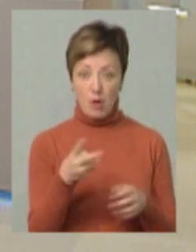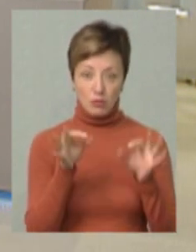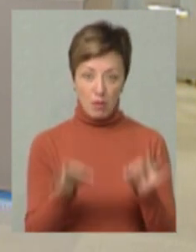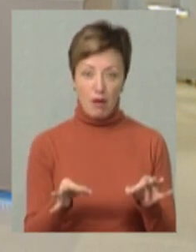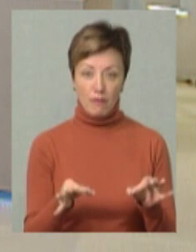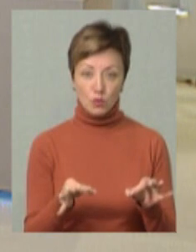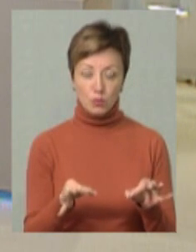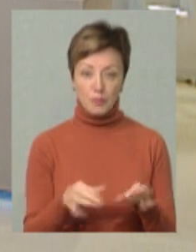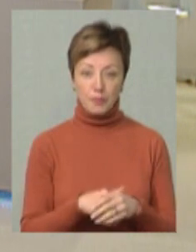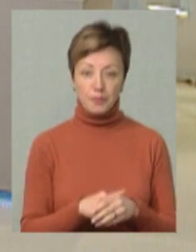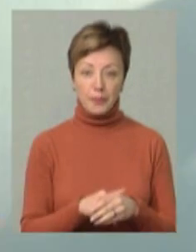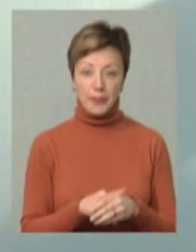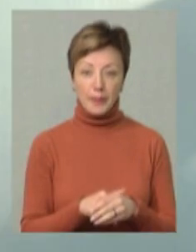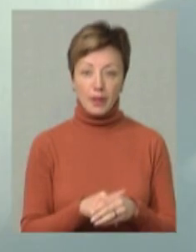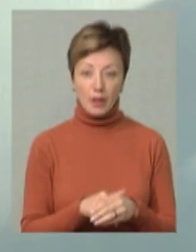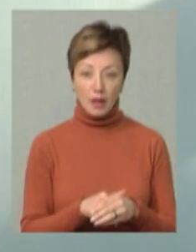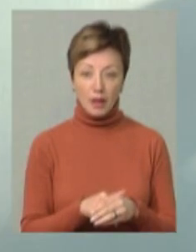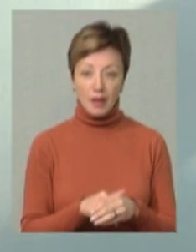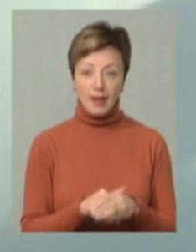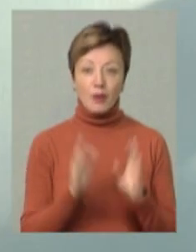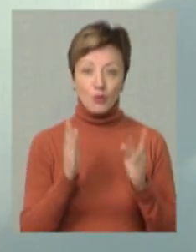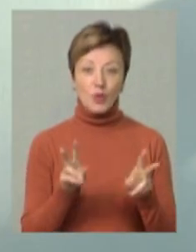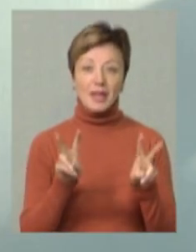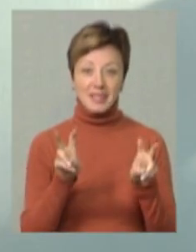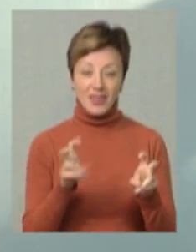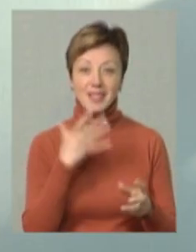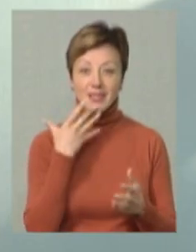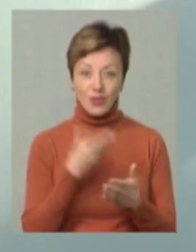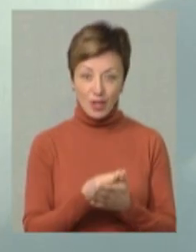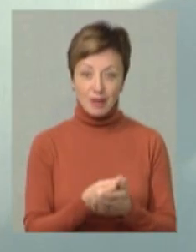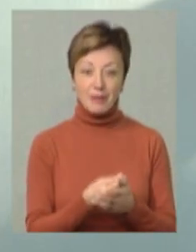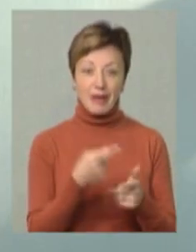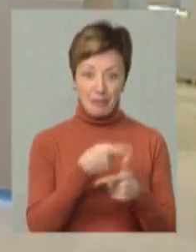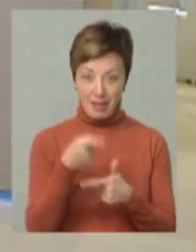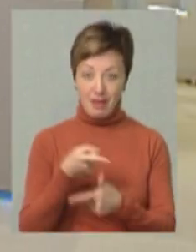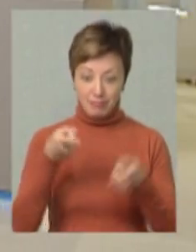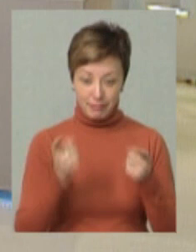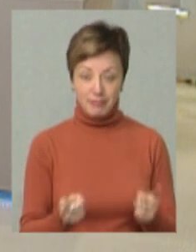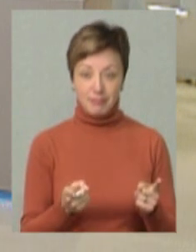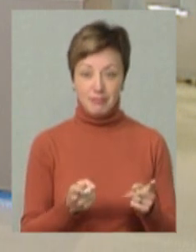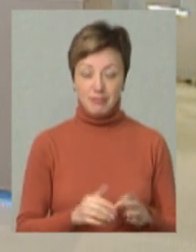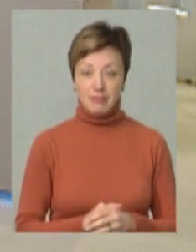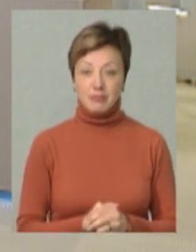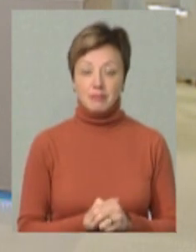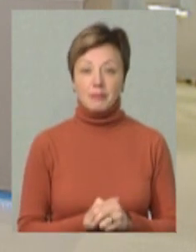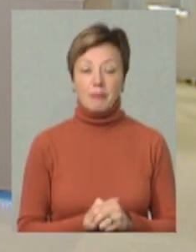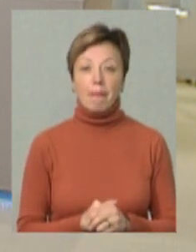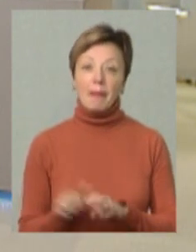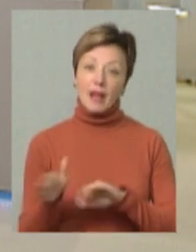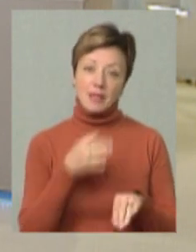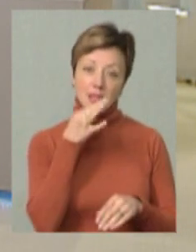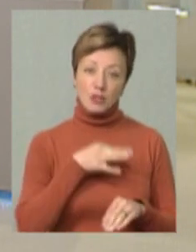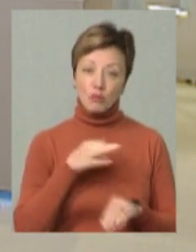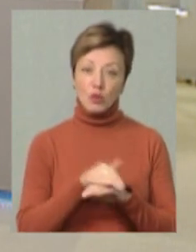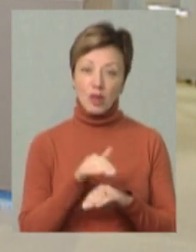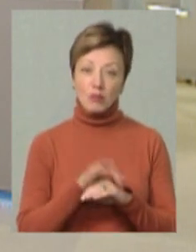правду. Угу. Тобто будуть називати своїми речі іменами. Своїми іменами. Угу. Скажіть, будь ласка, те,